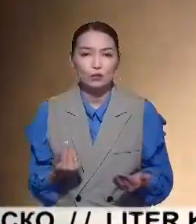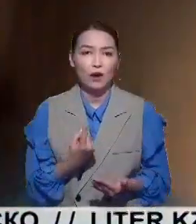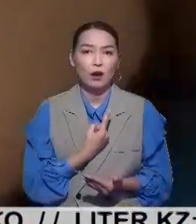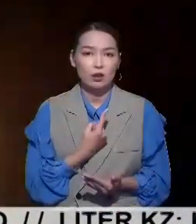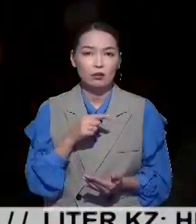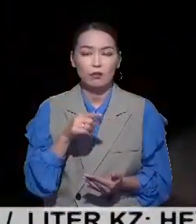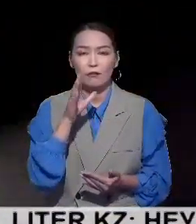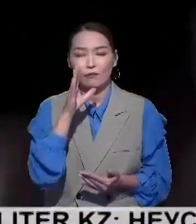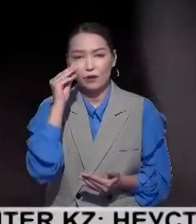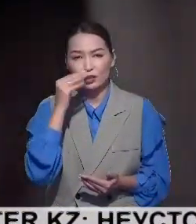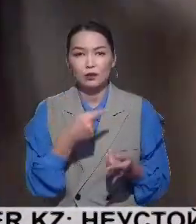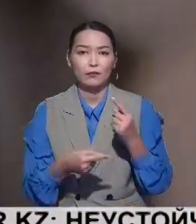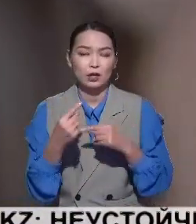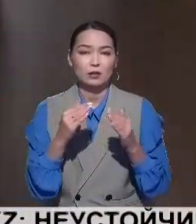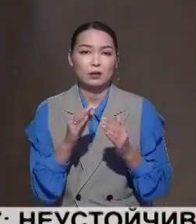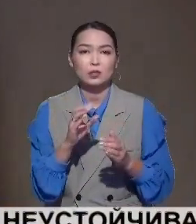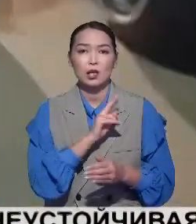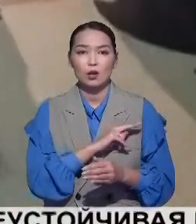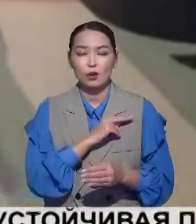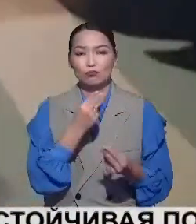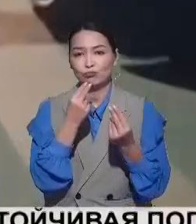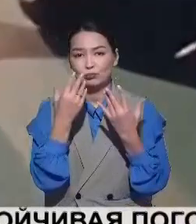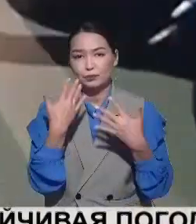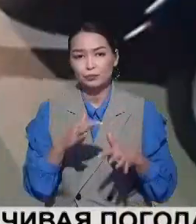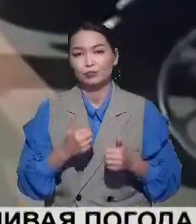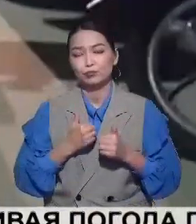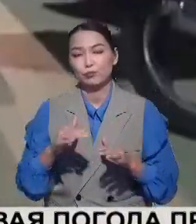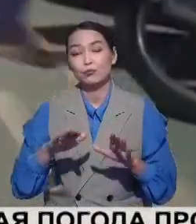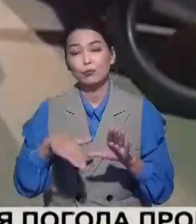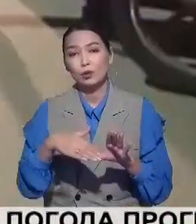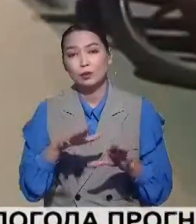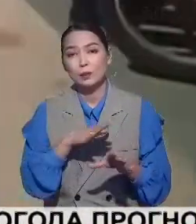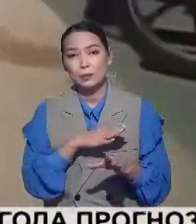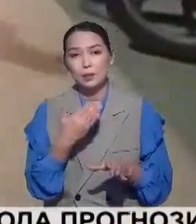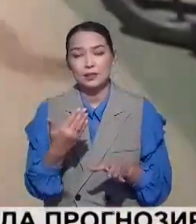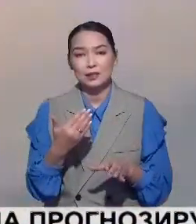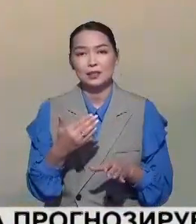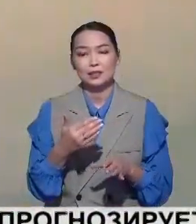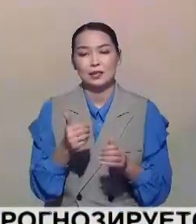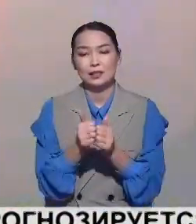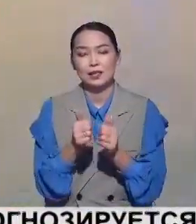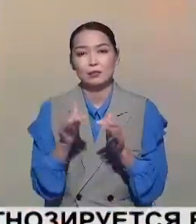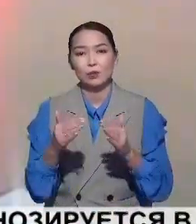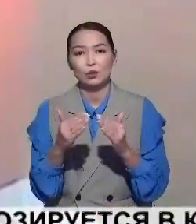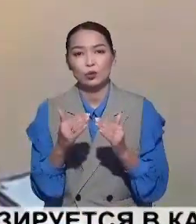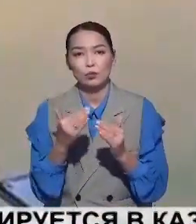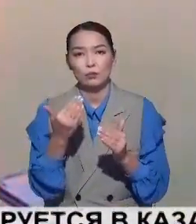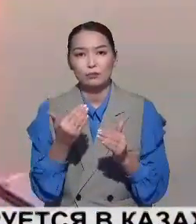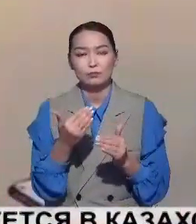В тот вечер она вернулась домой с работы, поужинала и пошла мыть посуду в заднюю часть дома. За этим делом ее и